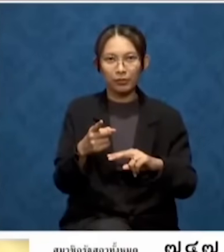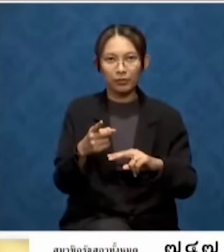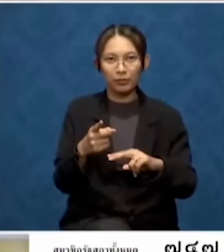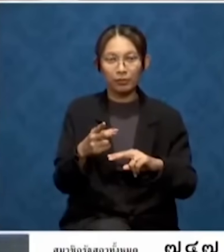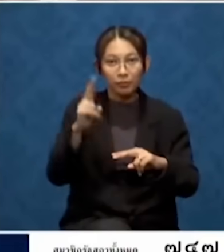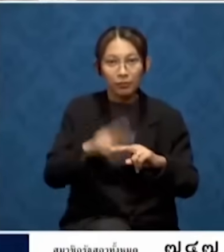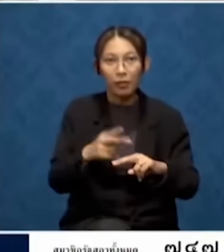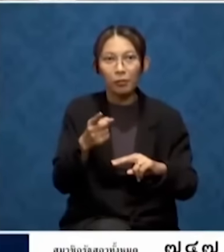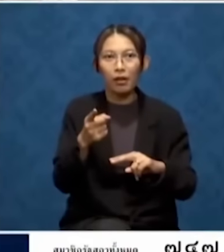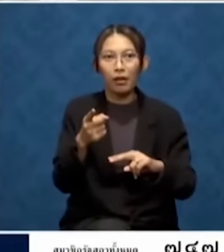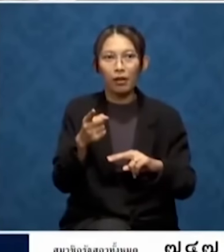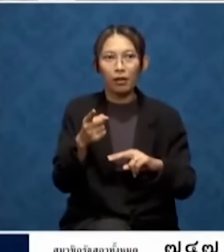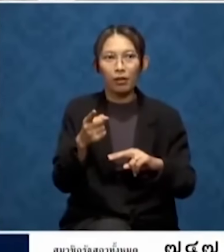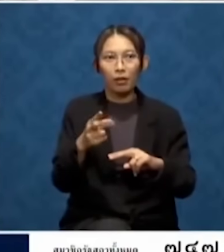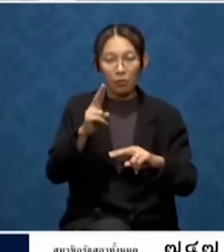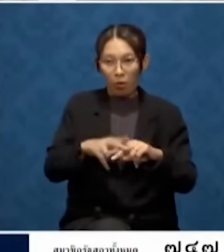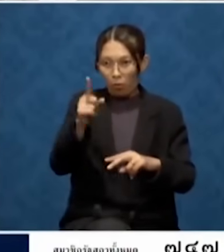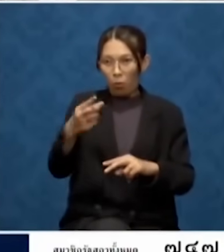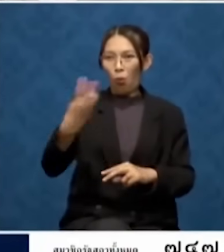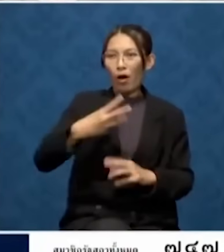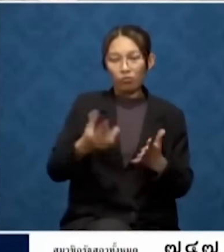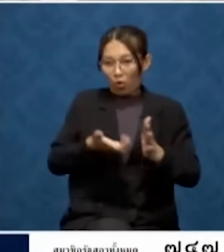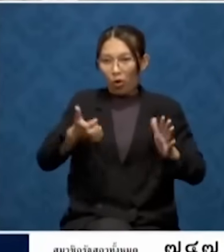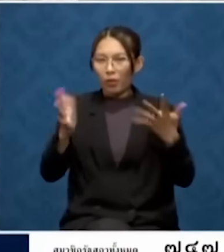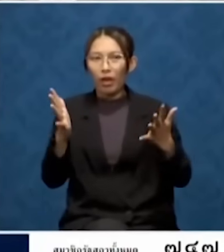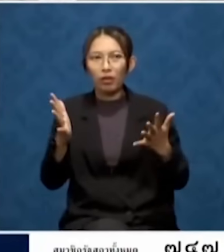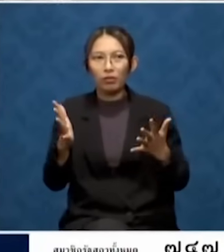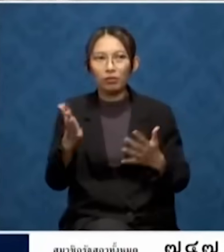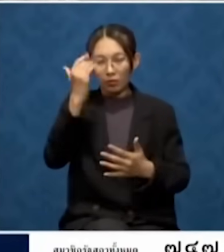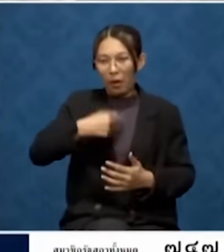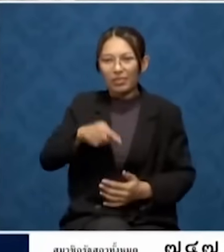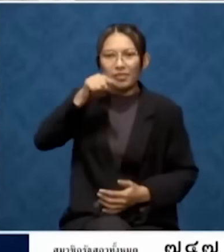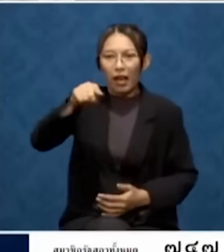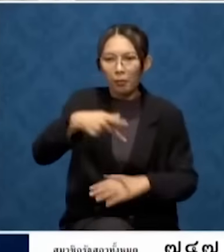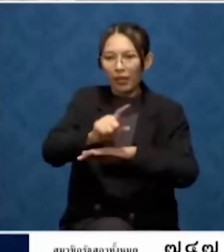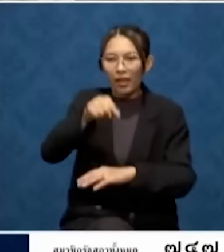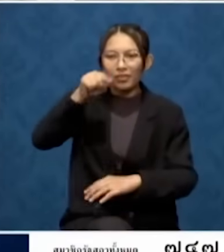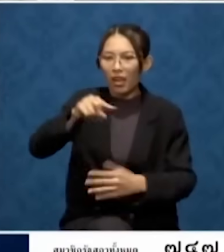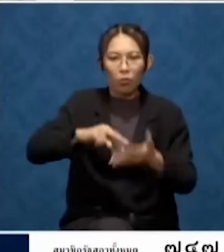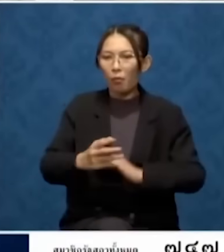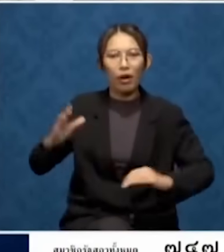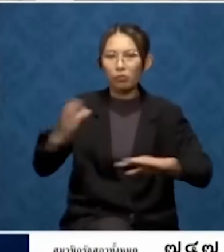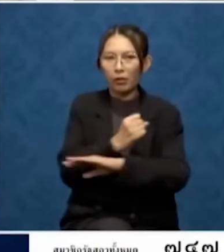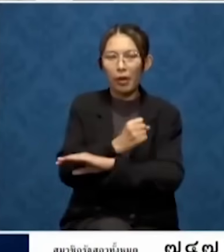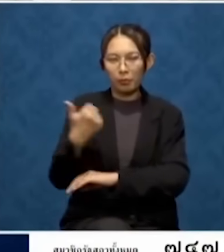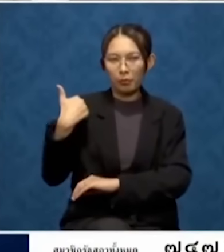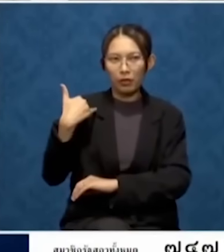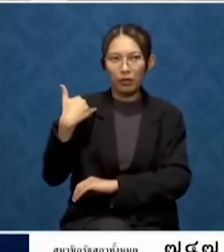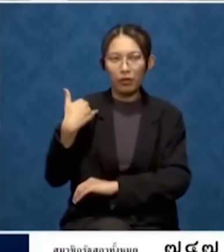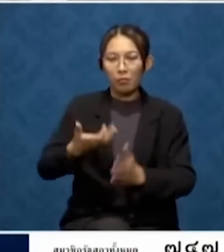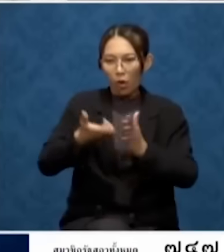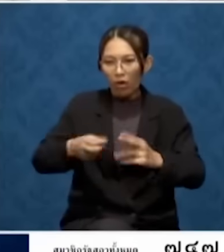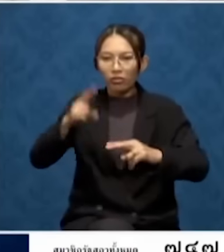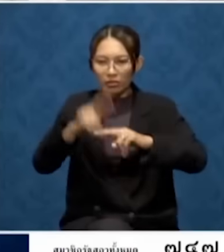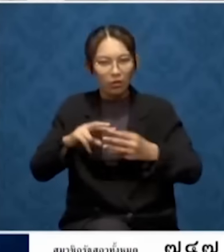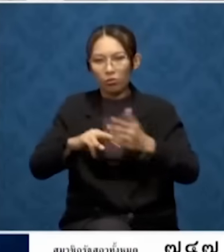จะนั่งลงหรือเปล่าคนกล่าวหาคุณไม่ถอนไม่ได้ครับคำสั่งของประธานถือว่าเด็ดขาดครับการให้ถอนให้นั่ง